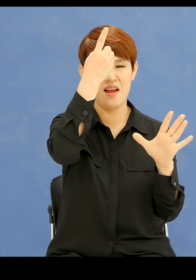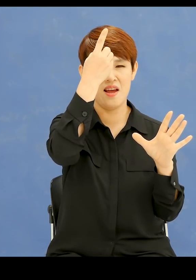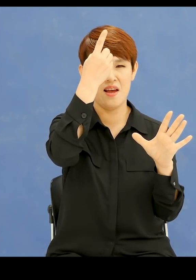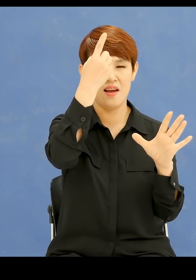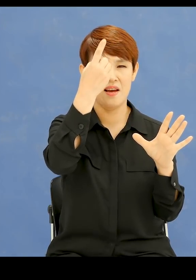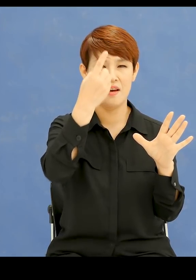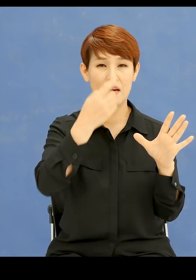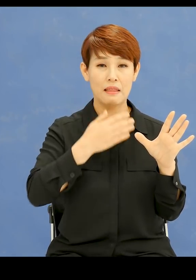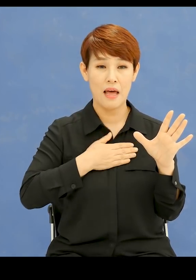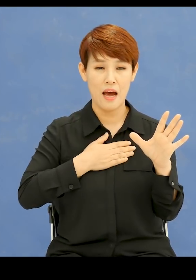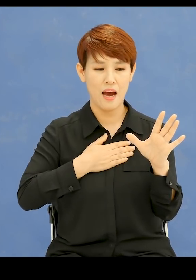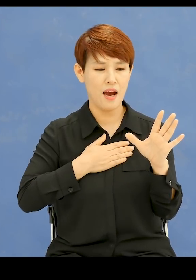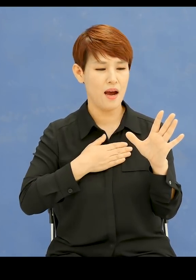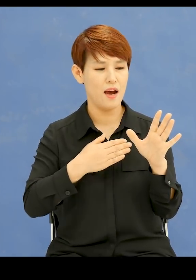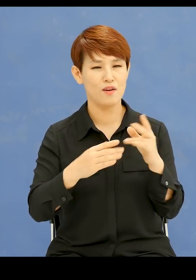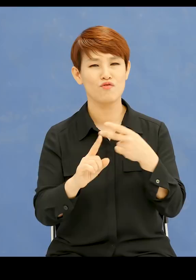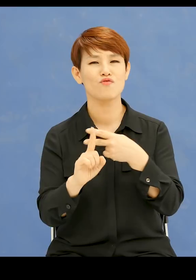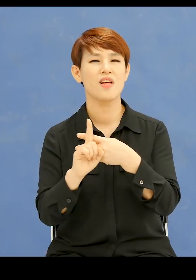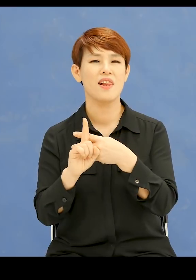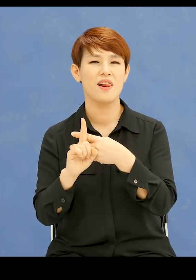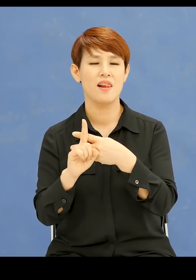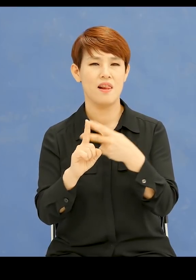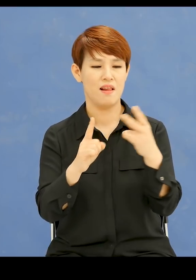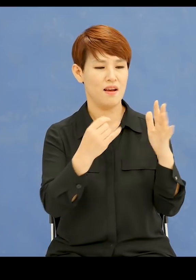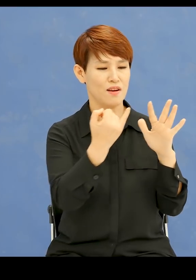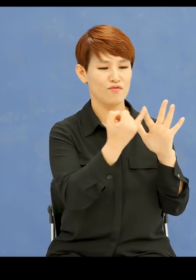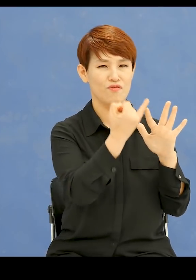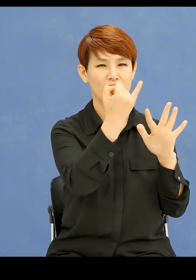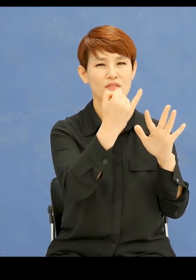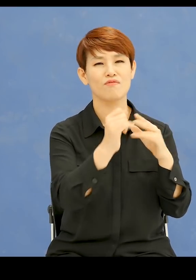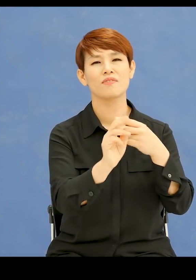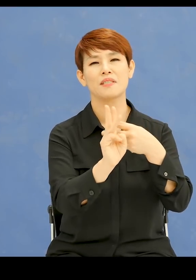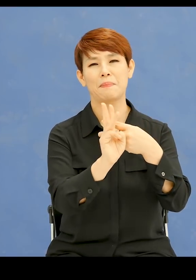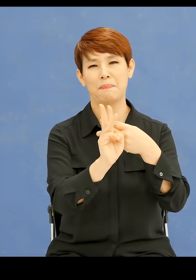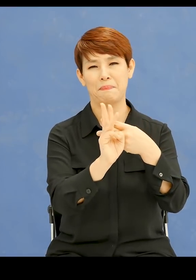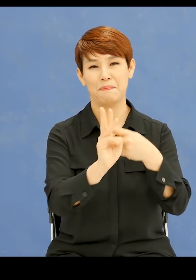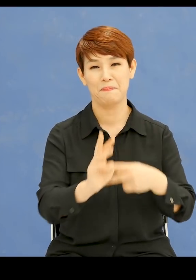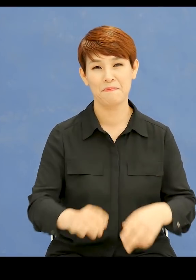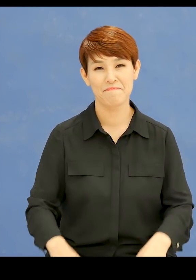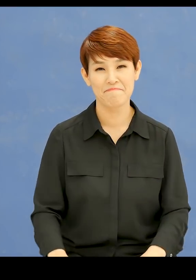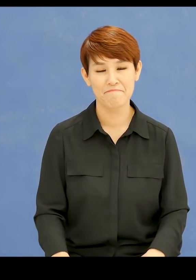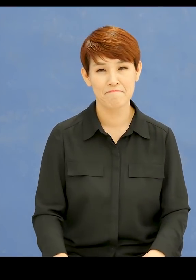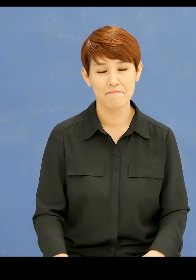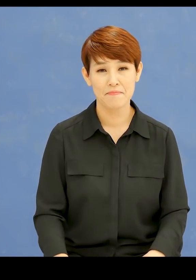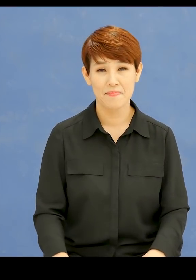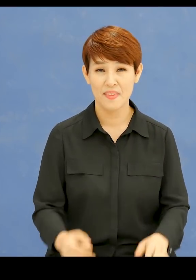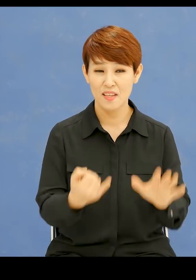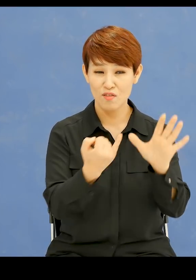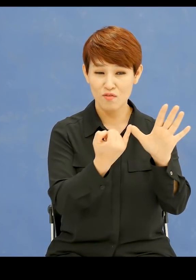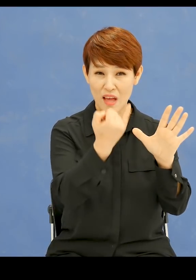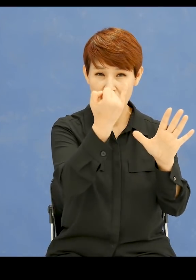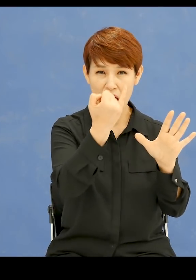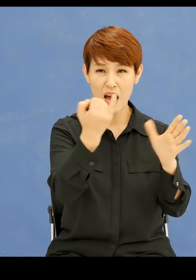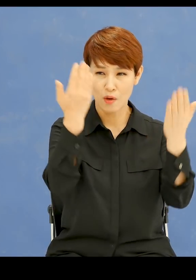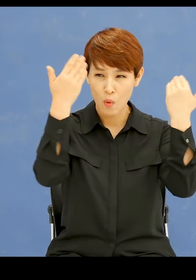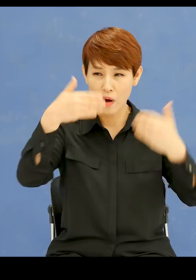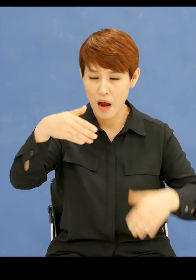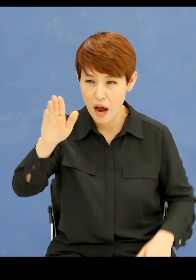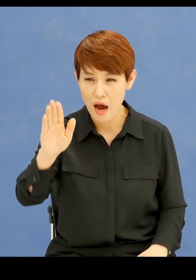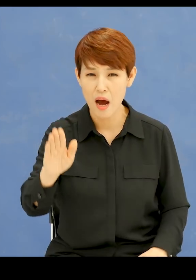더 예민했던 시기였을 거예요. 둘째 누나는 이제 중학교 3학년이었고 그러면 이제 큰 누나가 학교는 가야